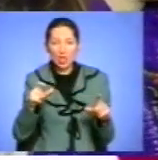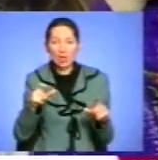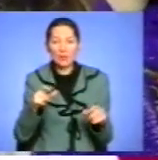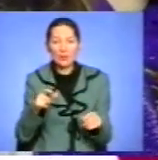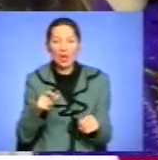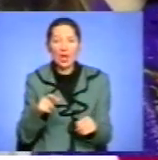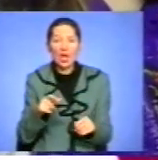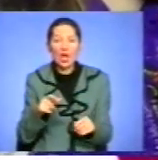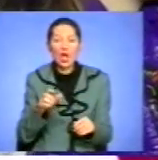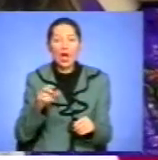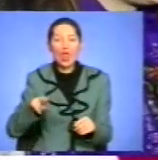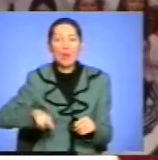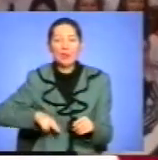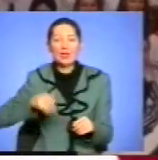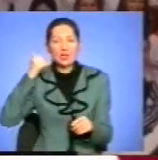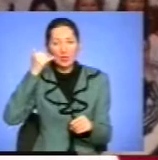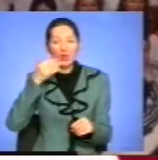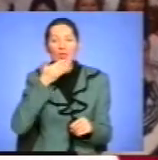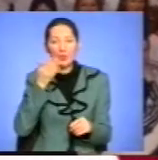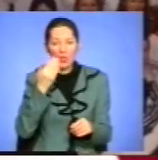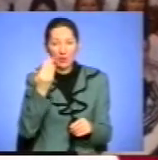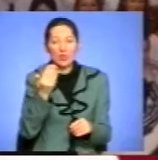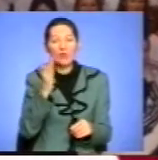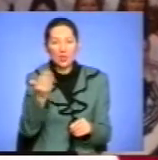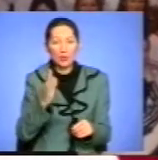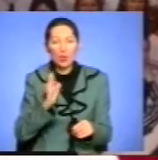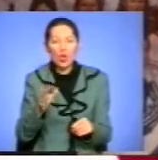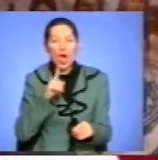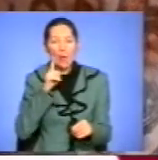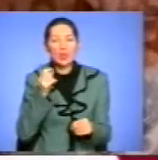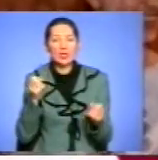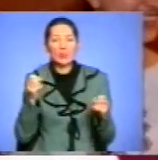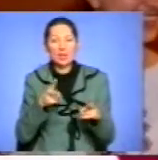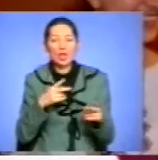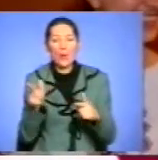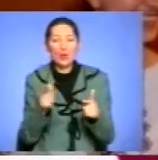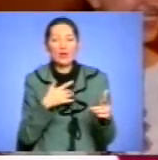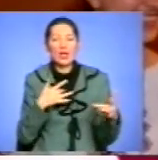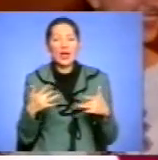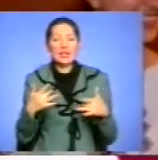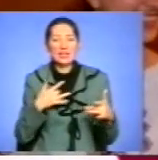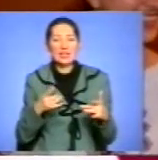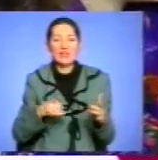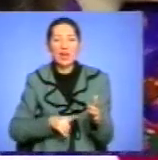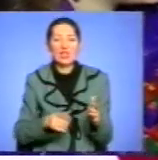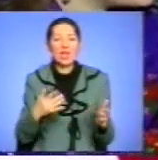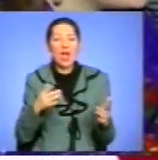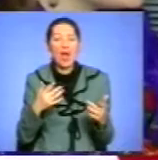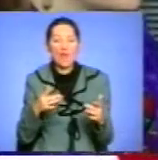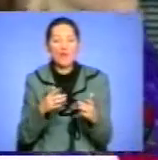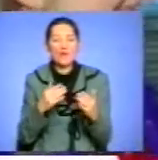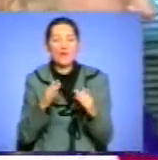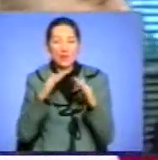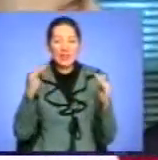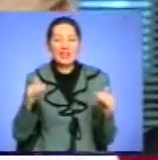вони обдзвонили і казали, ані у вас були. Молодь спеціально підготувала різдвяний вертеп. Не обійшлося без жартів. Було таке, де